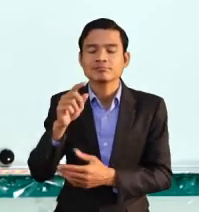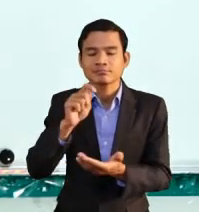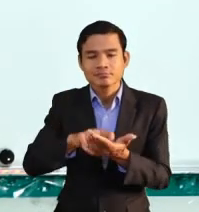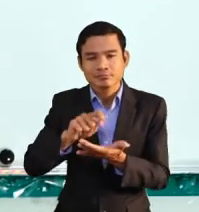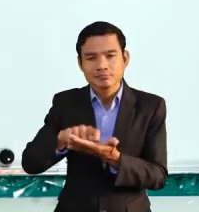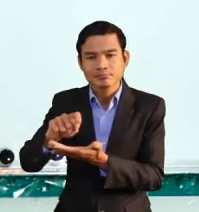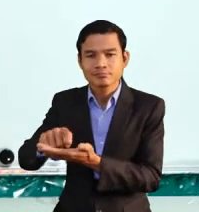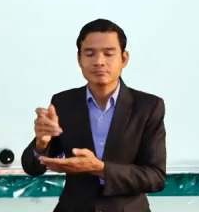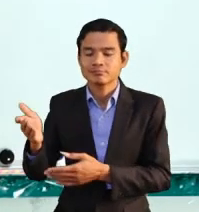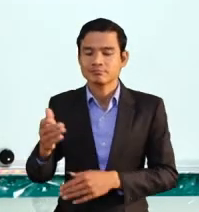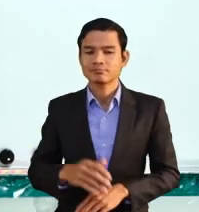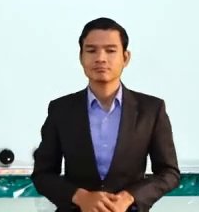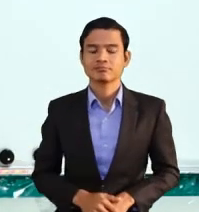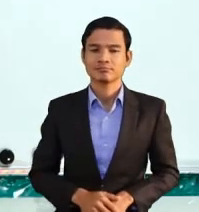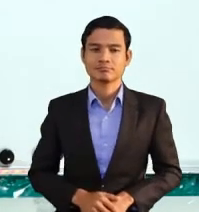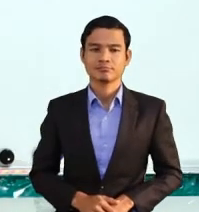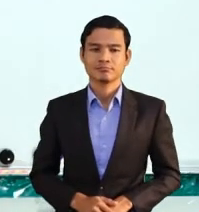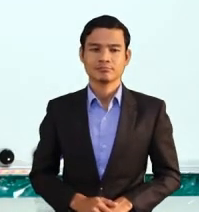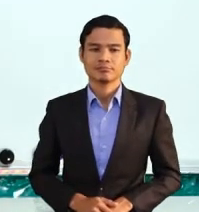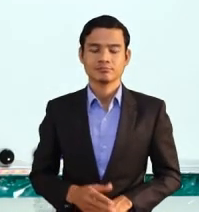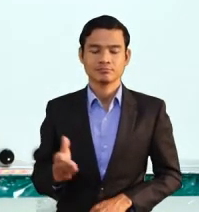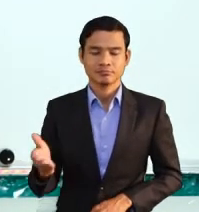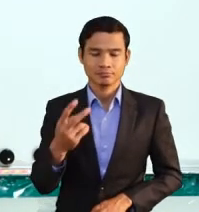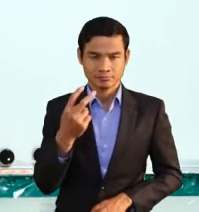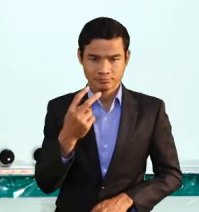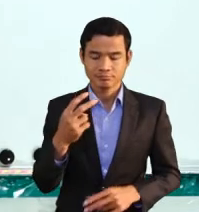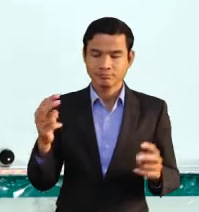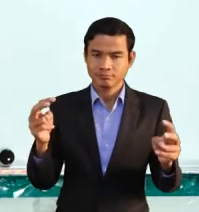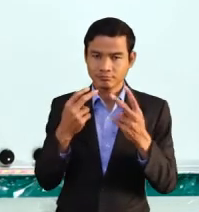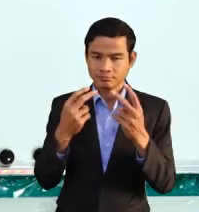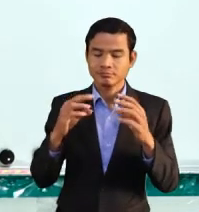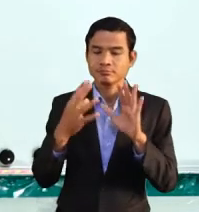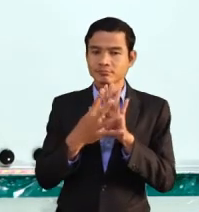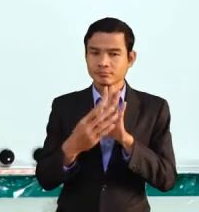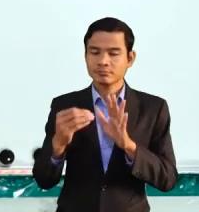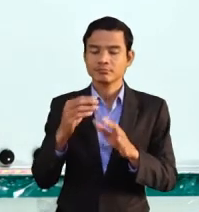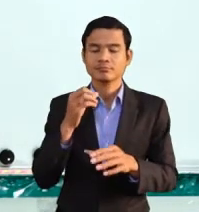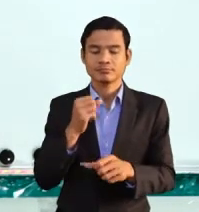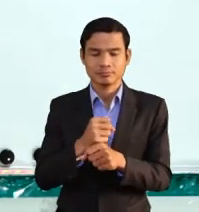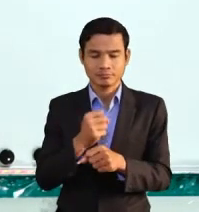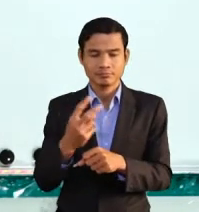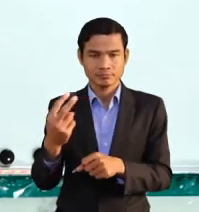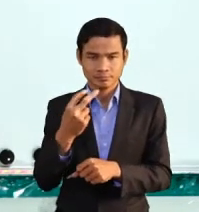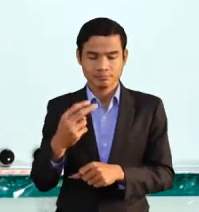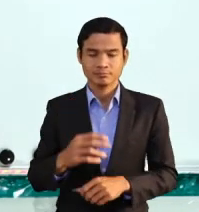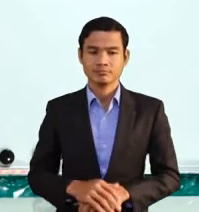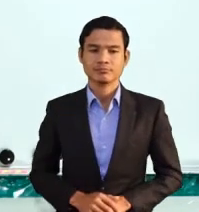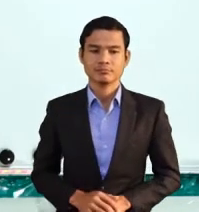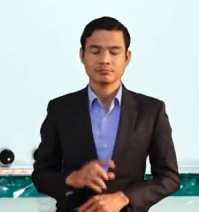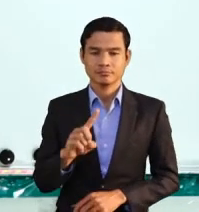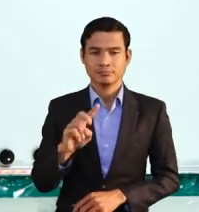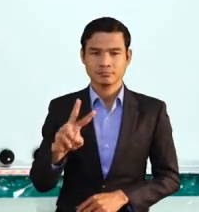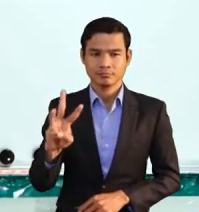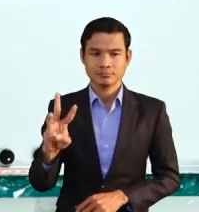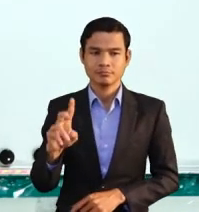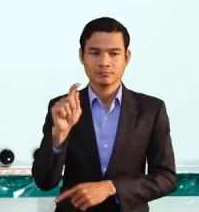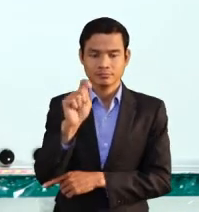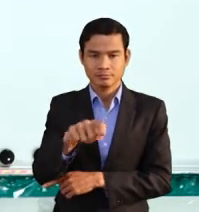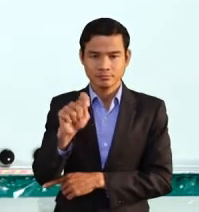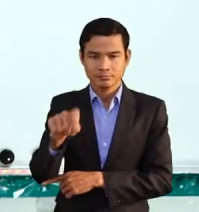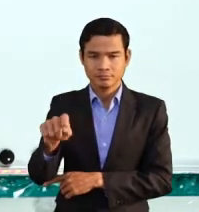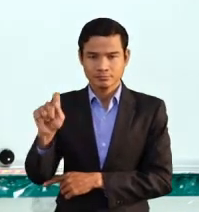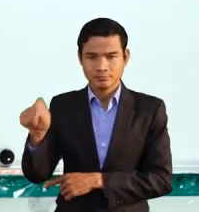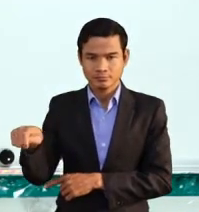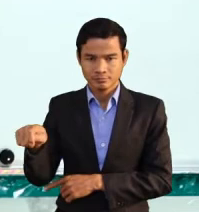này á hò chân con mứa nè khu thư ai con mứa sần nè con á mùi tí bầy